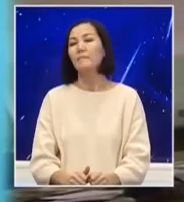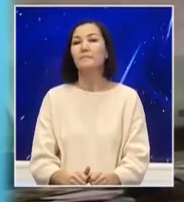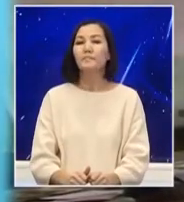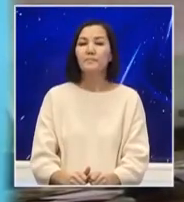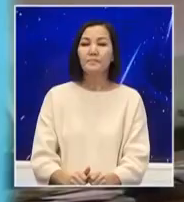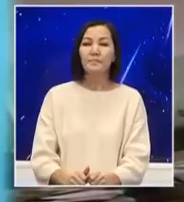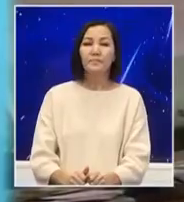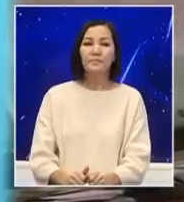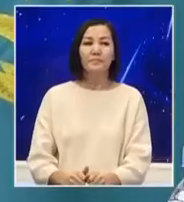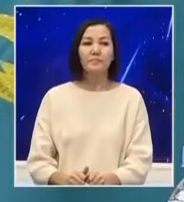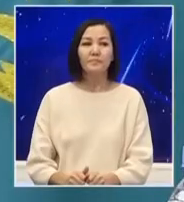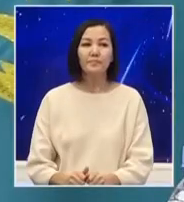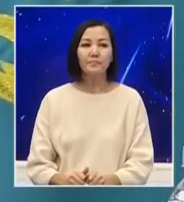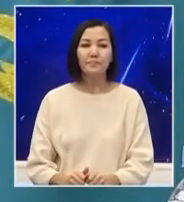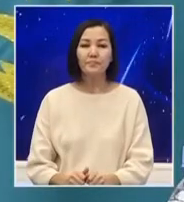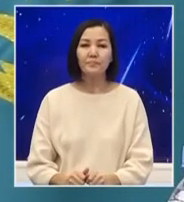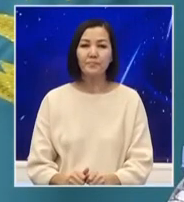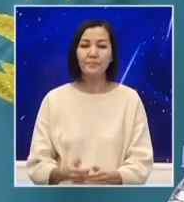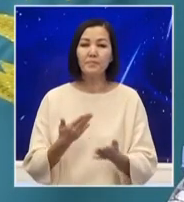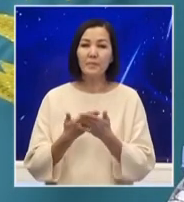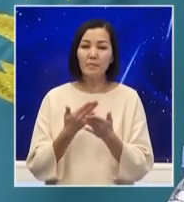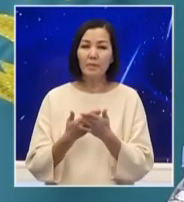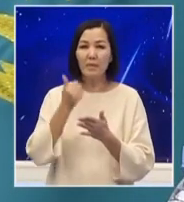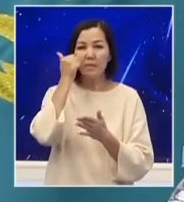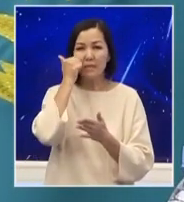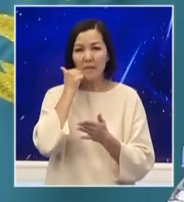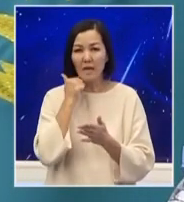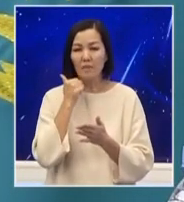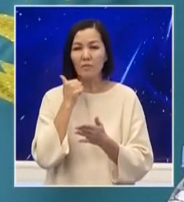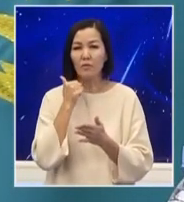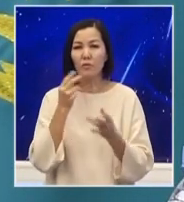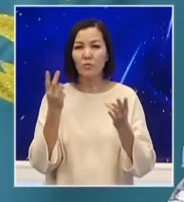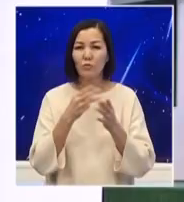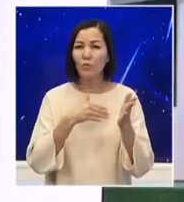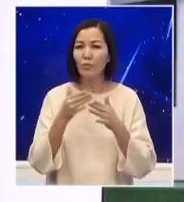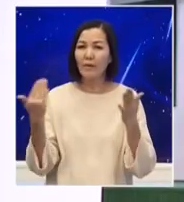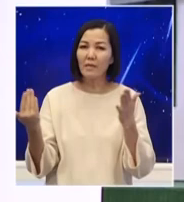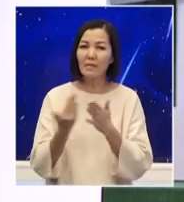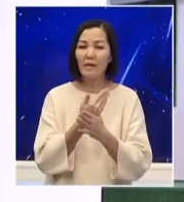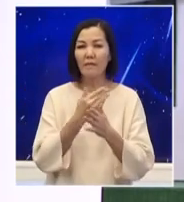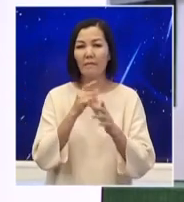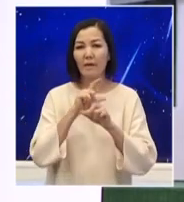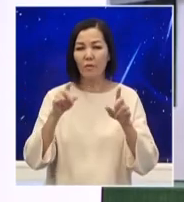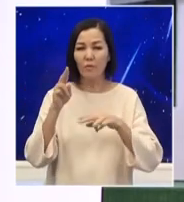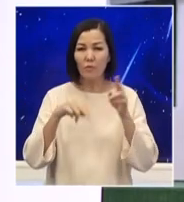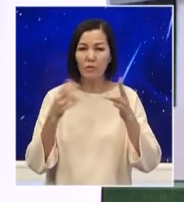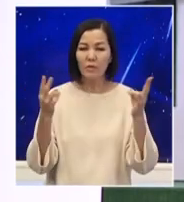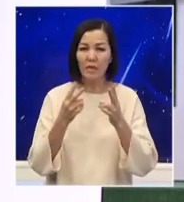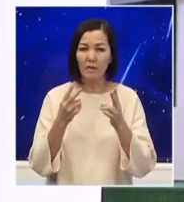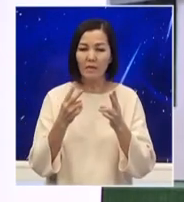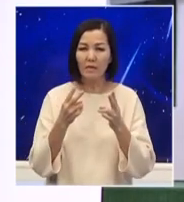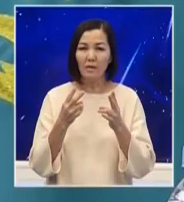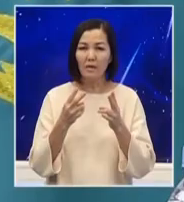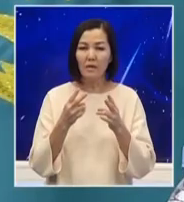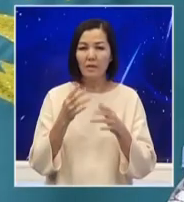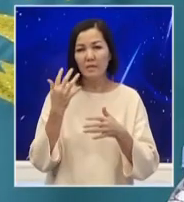состоянии, чуть-чуть подремонтируйте, их оставьте. А где вот страшные, ветхие, вот такое, вместо них вот это вот, то, что модульный.